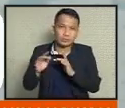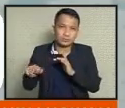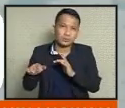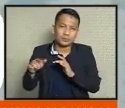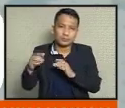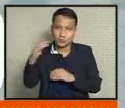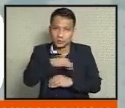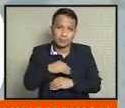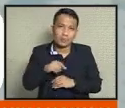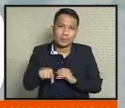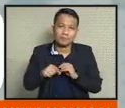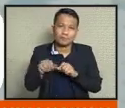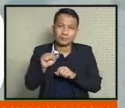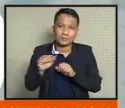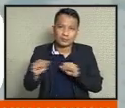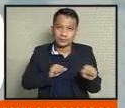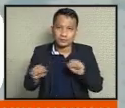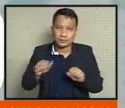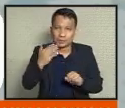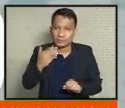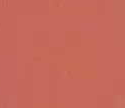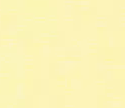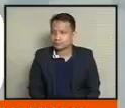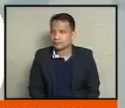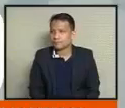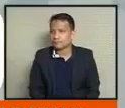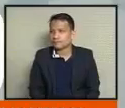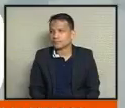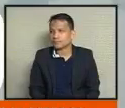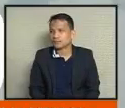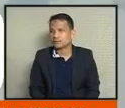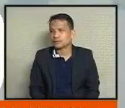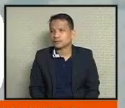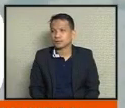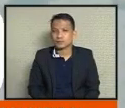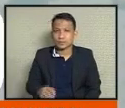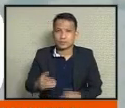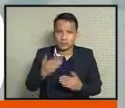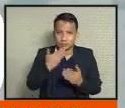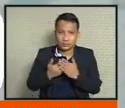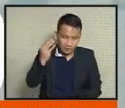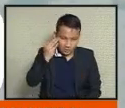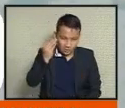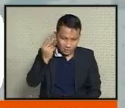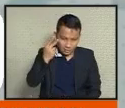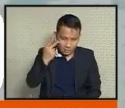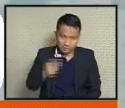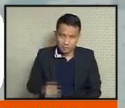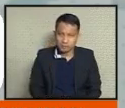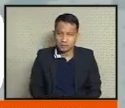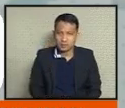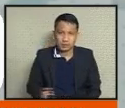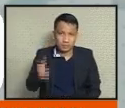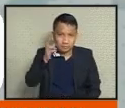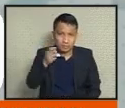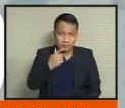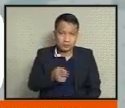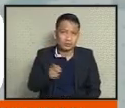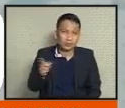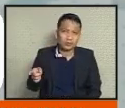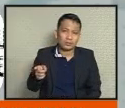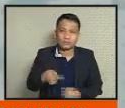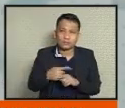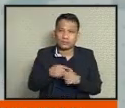Yes, sir. Salamat po, Captain Jack. Ha, mabuhay ka, sir, Captain. Mr. Makagago, magandang tanghali ulit sa'yo. Sige po, sir. Narinig niyo po, sir, yung sinabi po